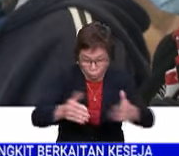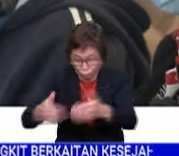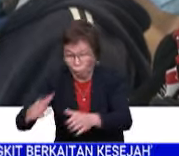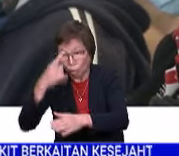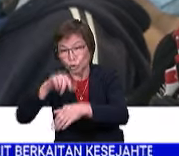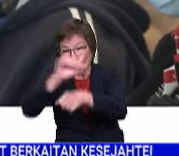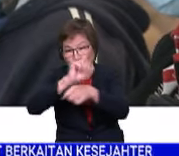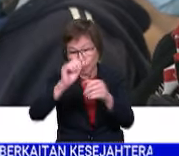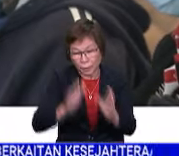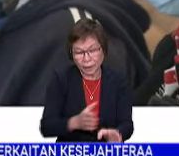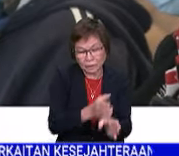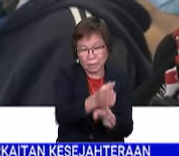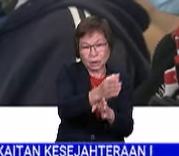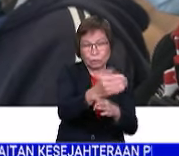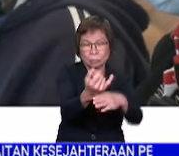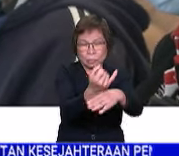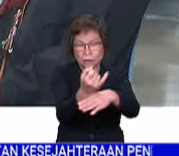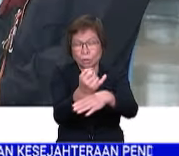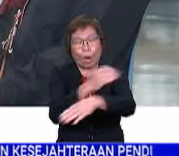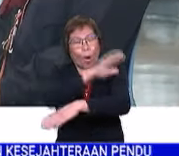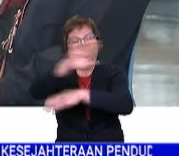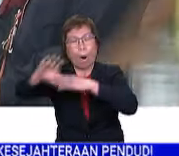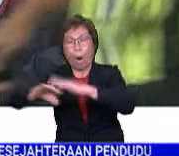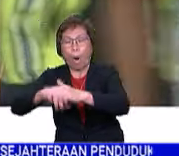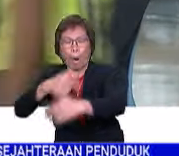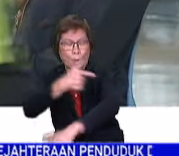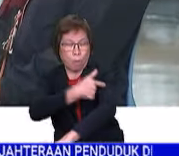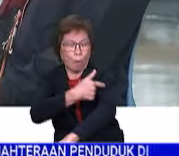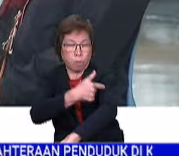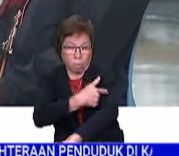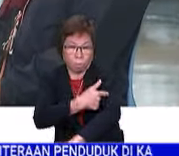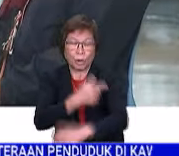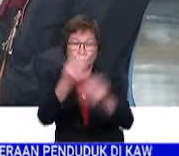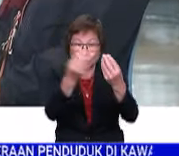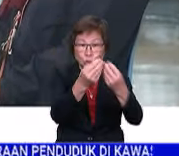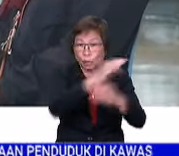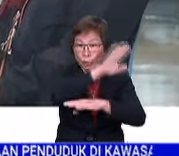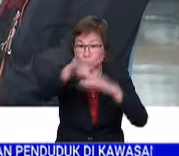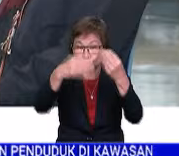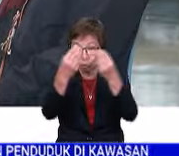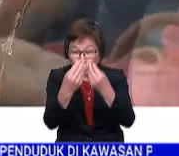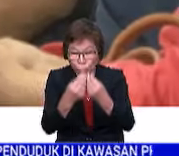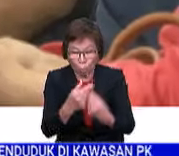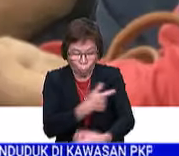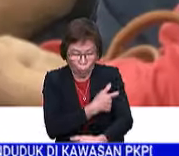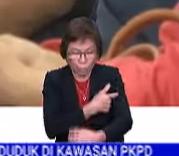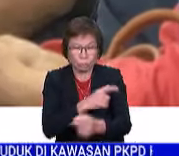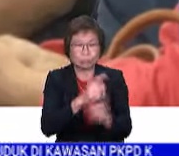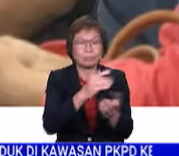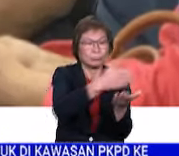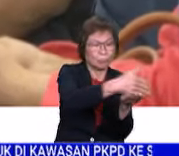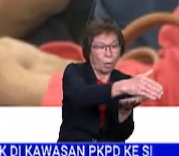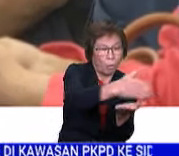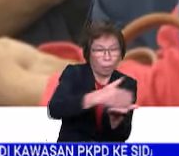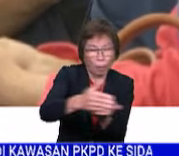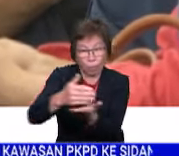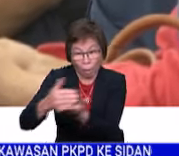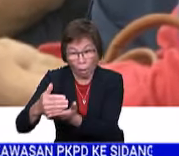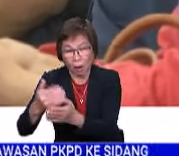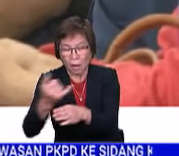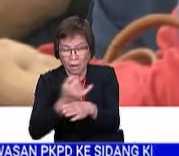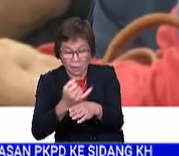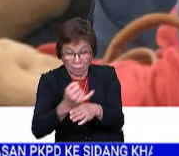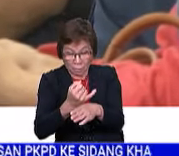semua pekerja sektor industri divaksin. Jumlah keseluruhan vaksin yang akan diagihkan kepada sektor